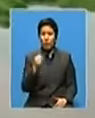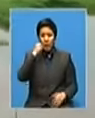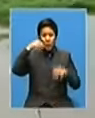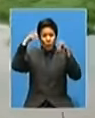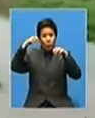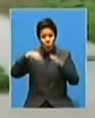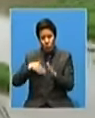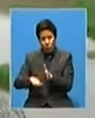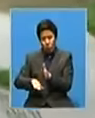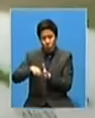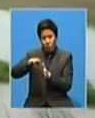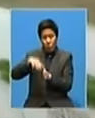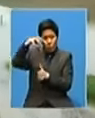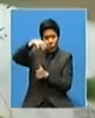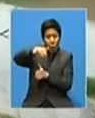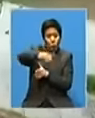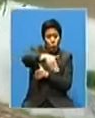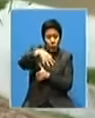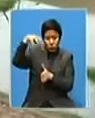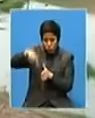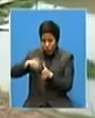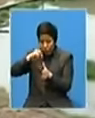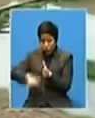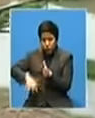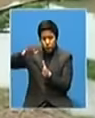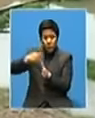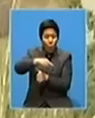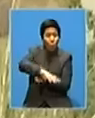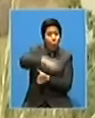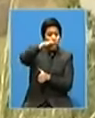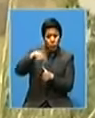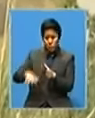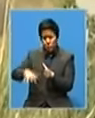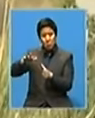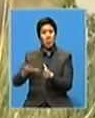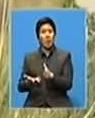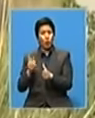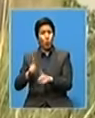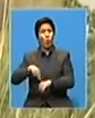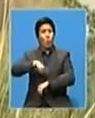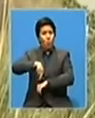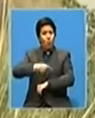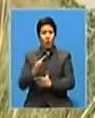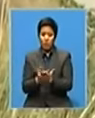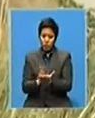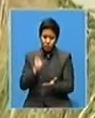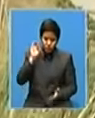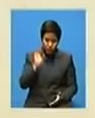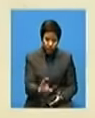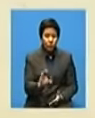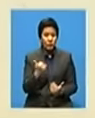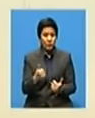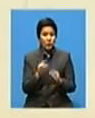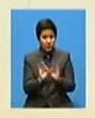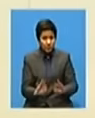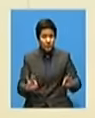กมาบางทีก็ตกไม่ลงเขื่อนตกนอกเขื่อนตกท้ายเขื่อนอะไรเหล่านี้นะครับต้องแก้ไขทั้งหมดต้องใช้เวลาใช้งบประมาณมากแต่ปีนี้ก็มีง